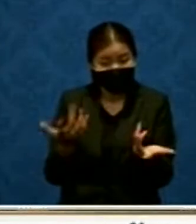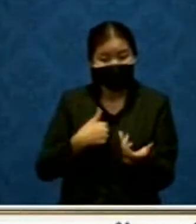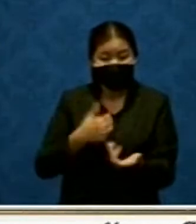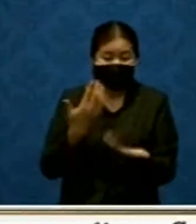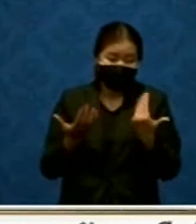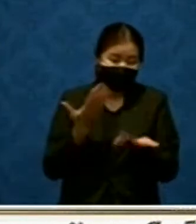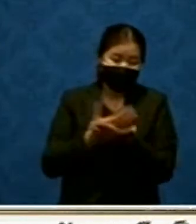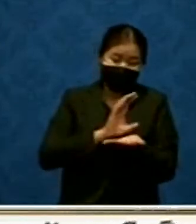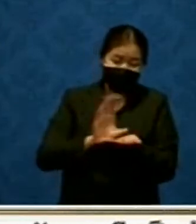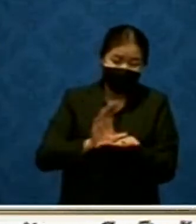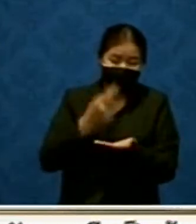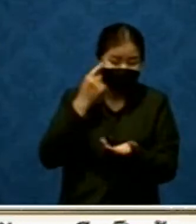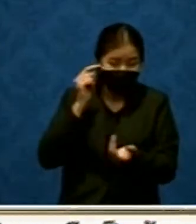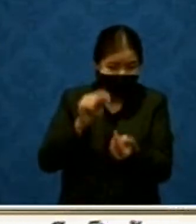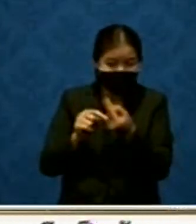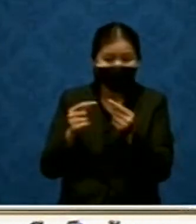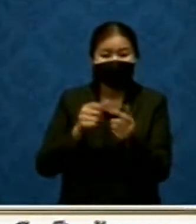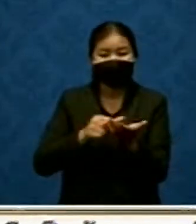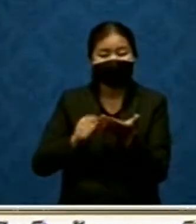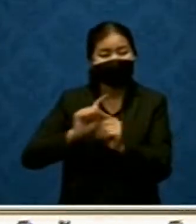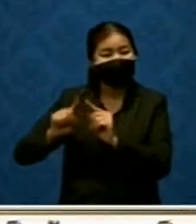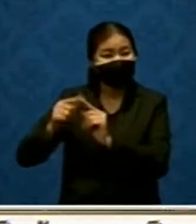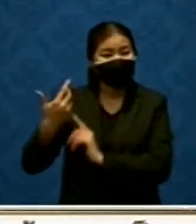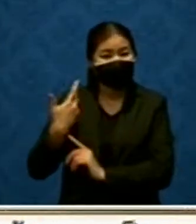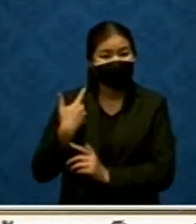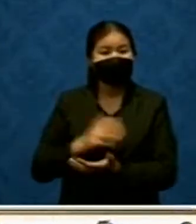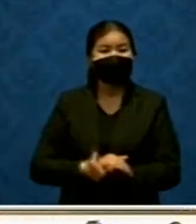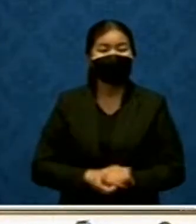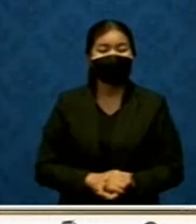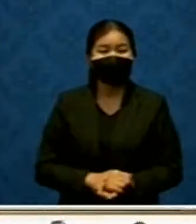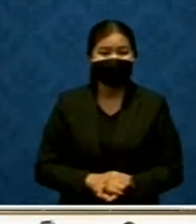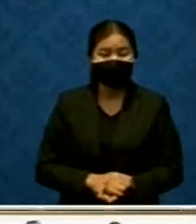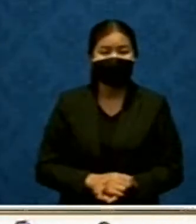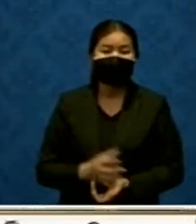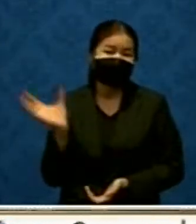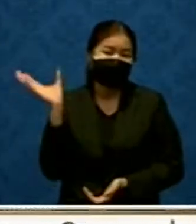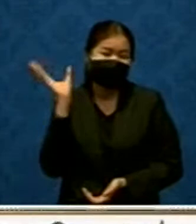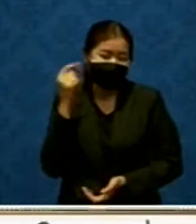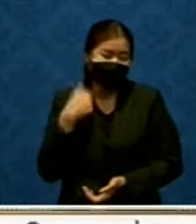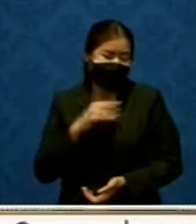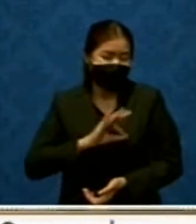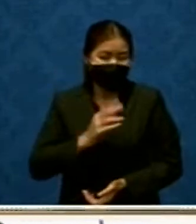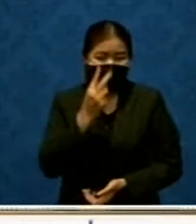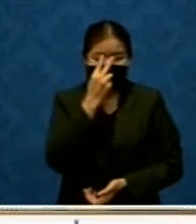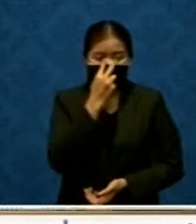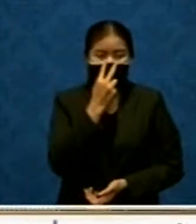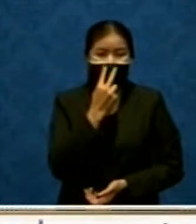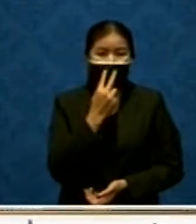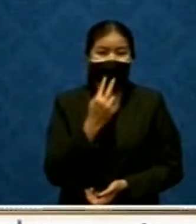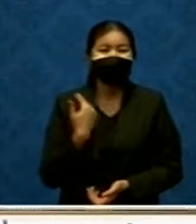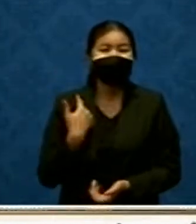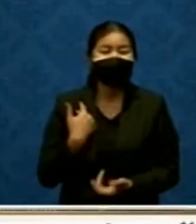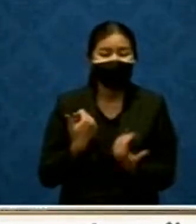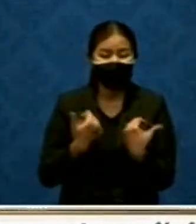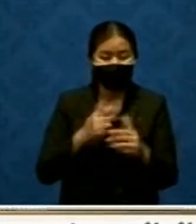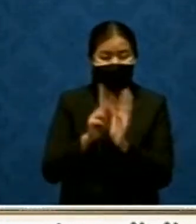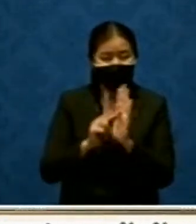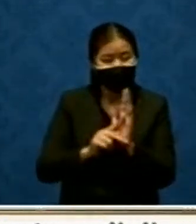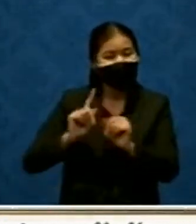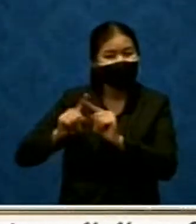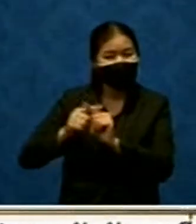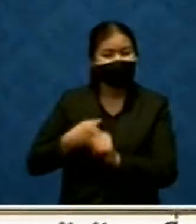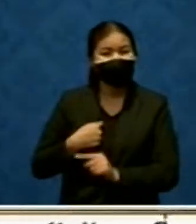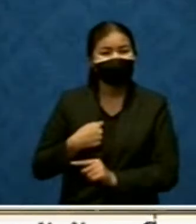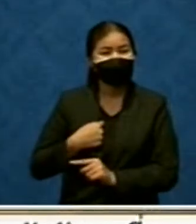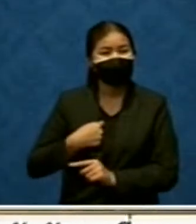กอนเลอกตั้งธรรฐานครั พร้ประชาชวครั ฟังและน้ตลจะไหลแล้วก็บอกวามีกฎ หมงกฎหมาย ประโห